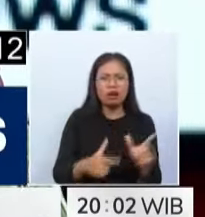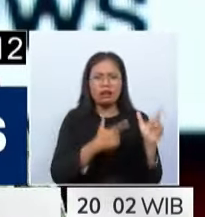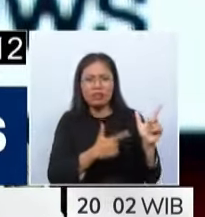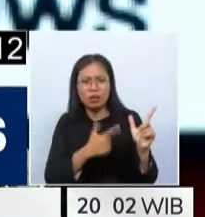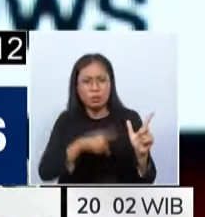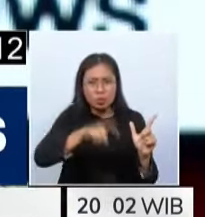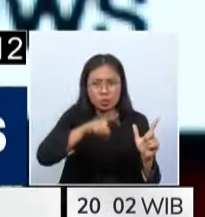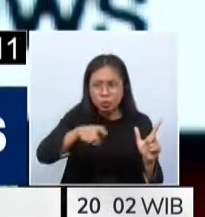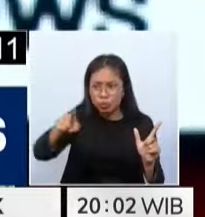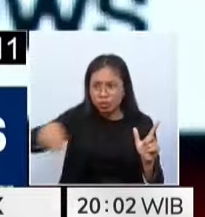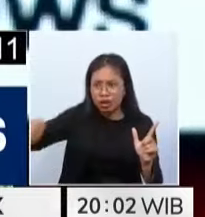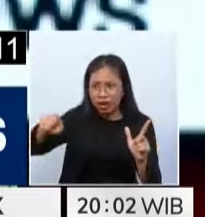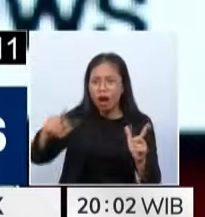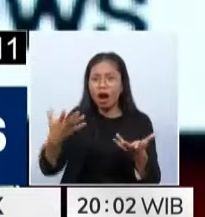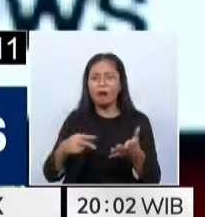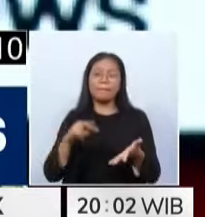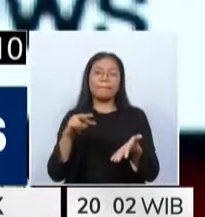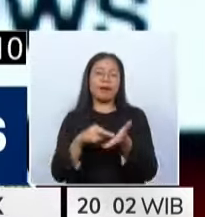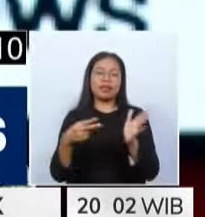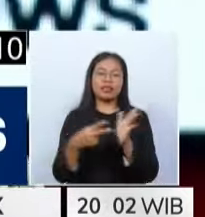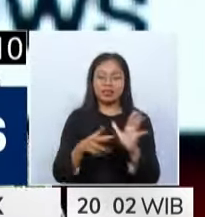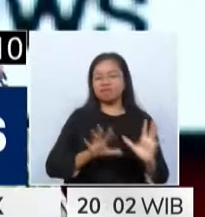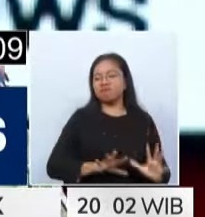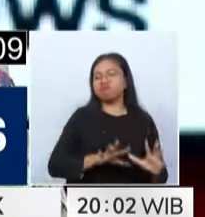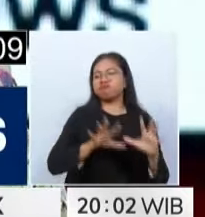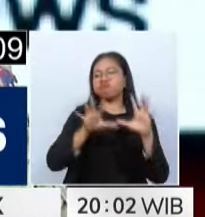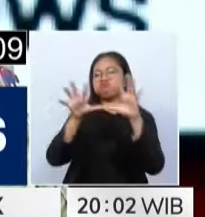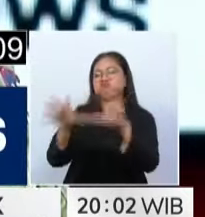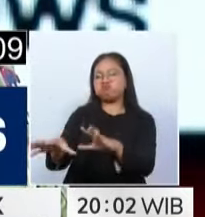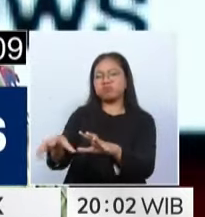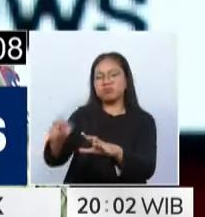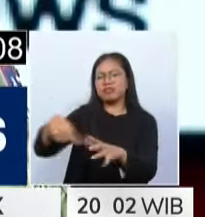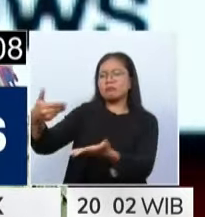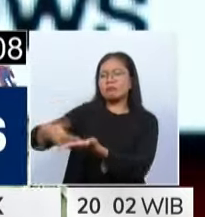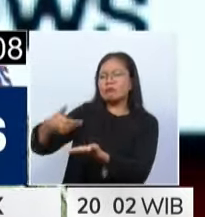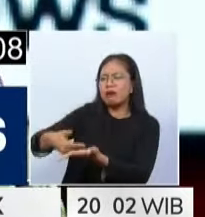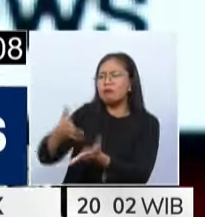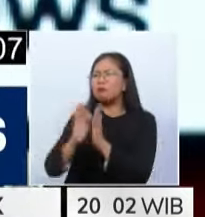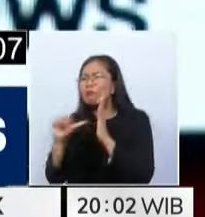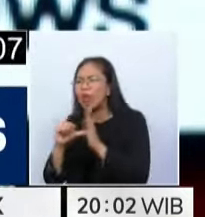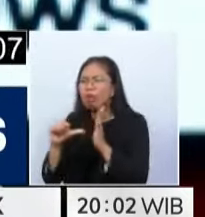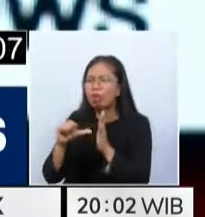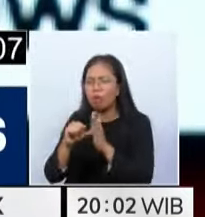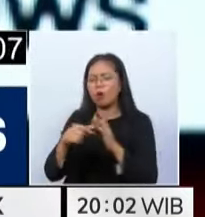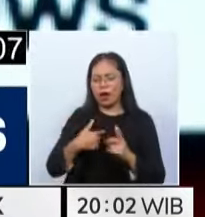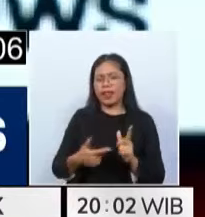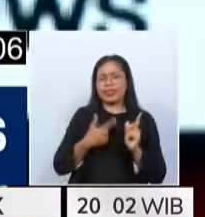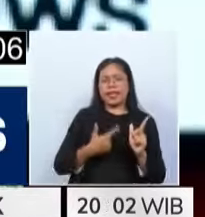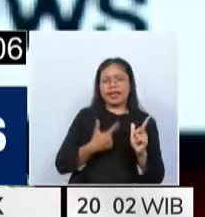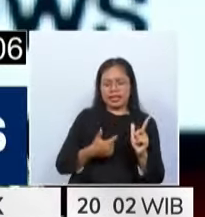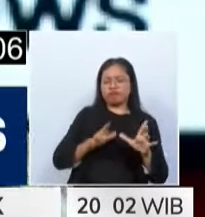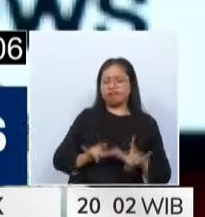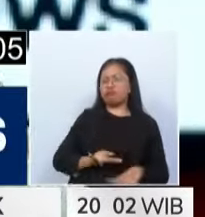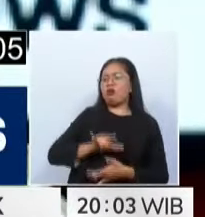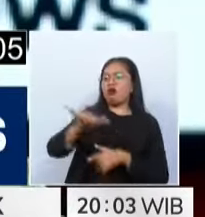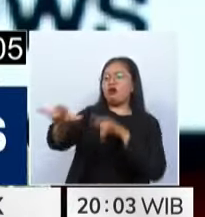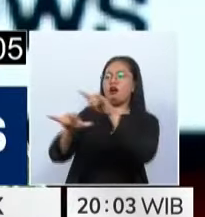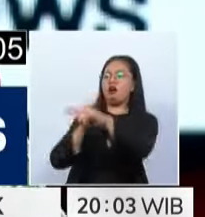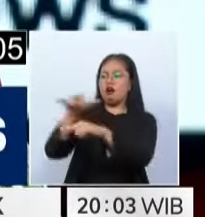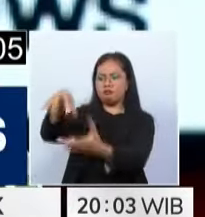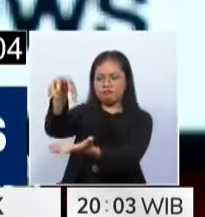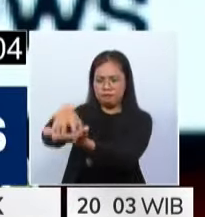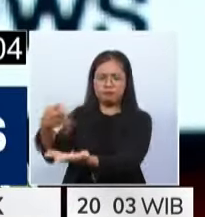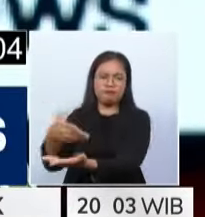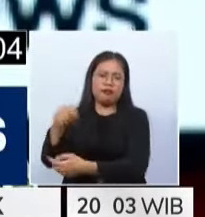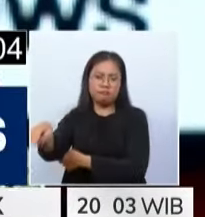kemudian on Mereka kami butuh bantuan maka dibantu Tapi pada sisi yang lain pembenahan yang